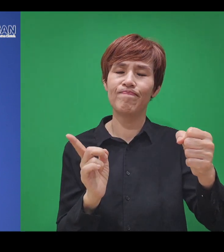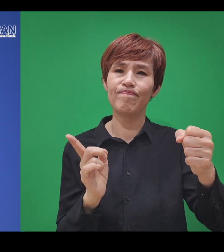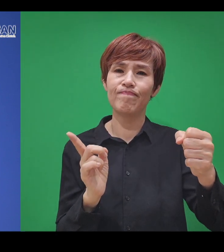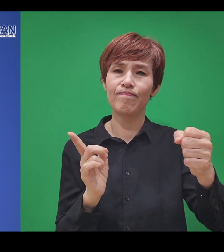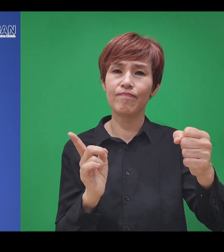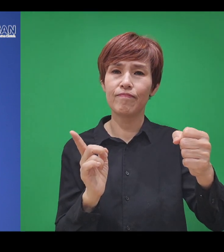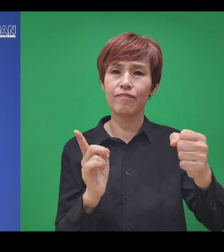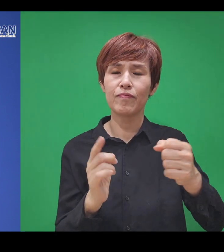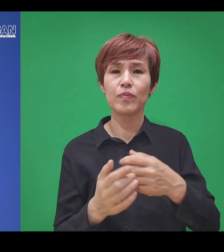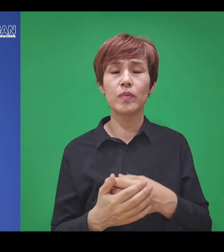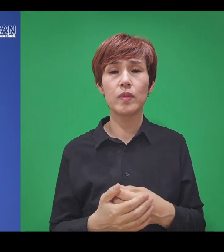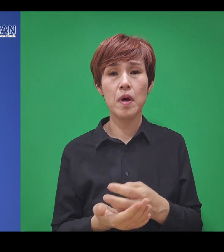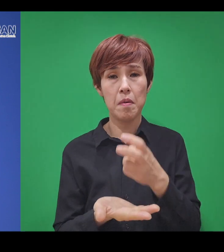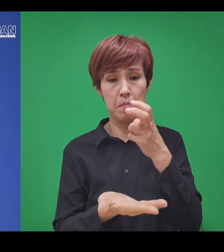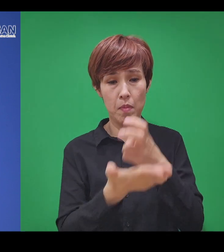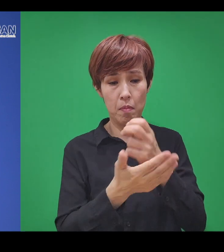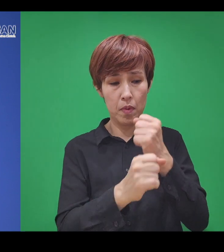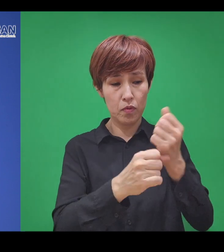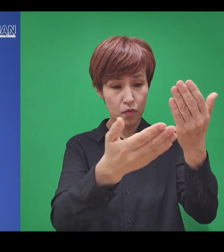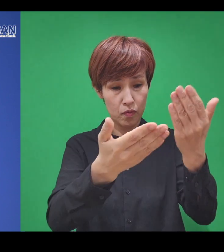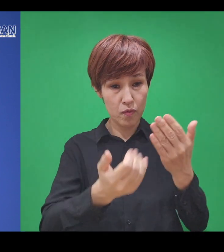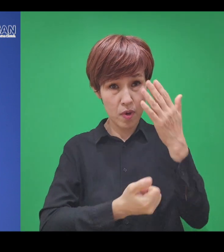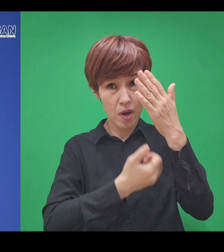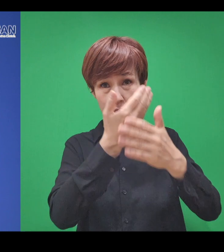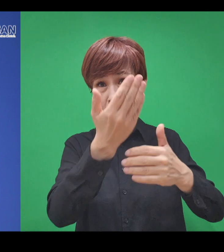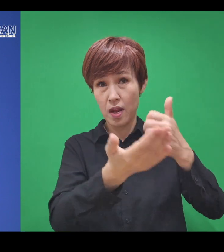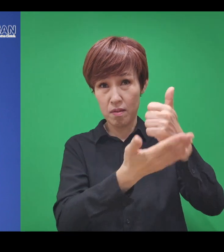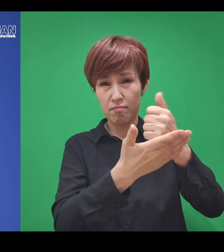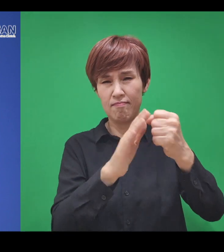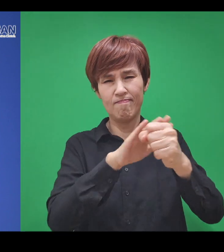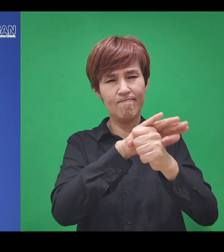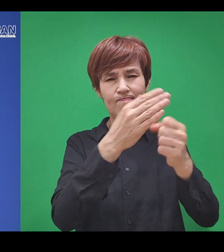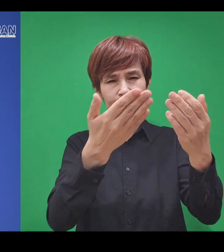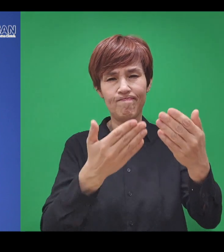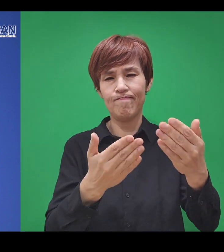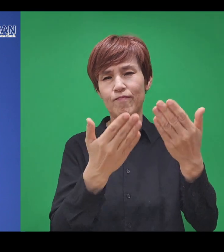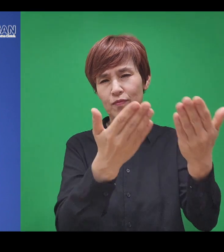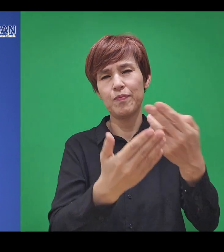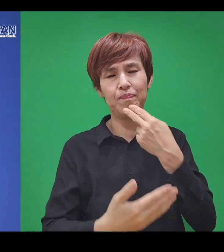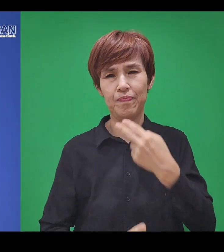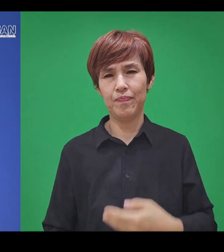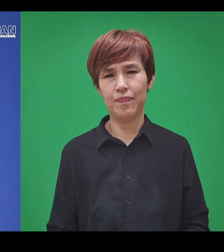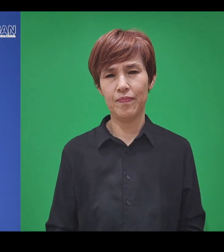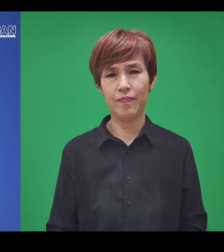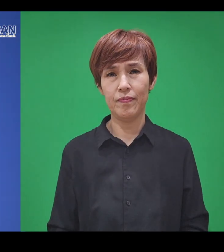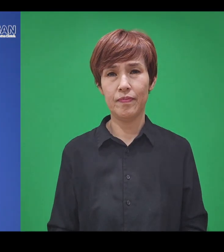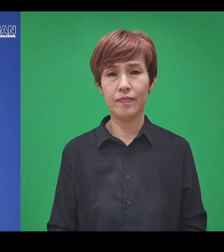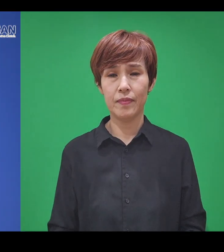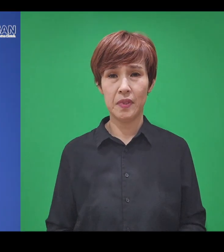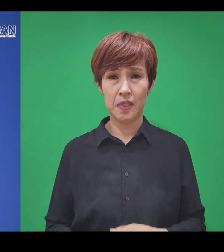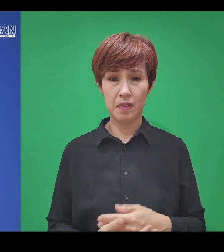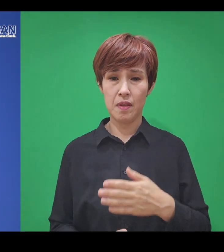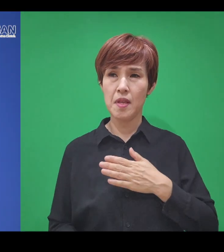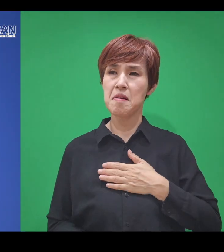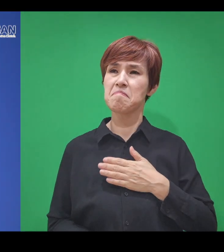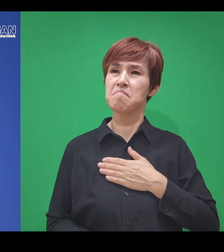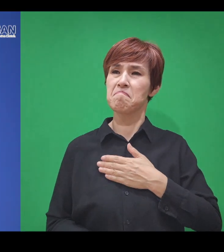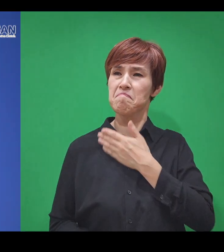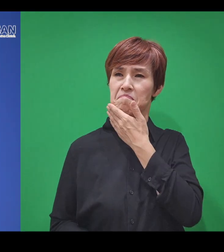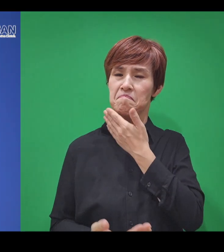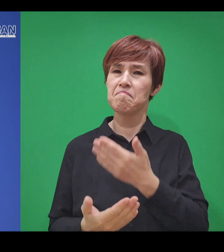그 법을 내신 하나님을 사랑하지 않아서. 법을 가지고 있는 나 자신을